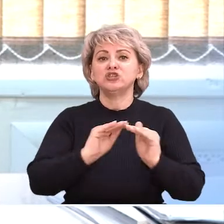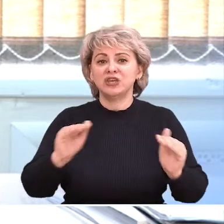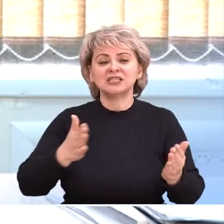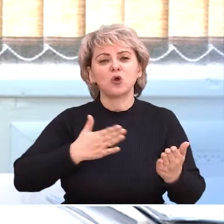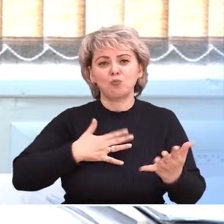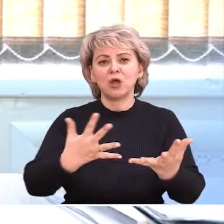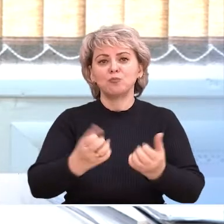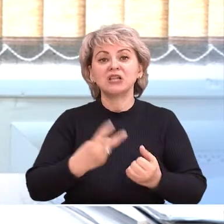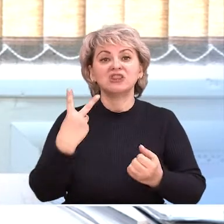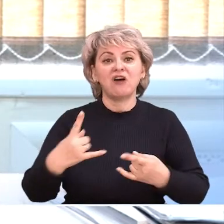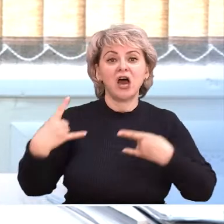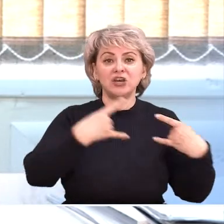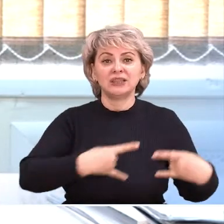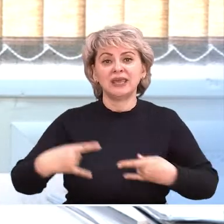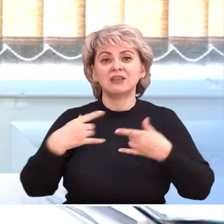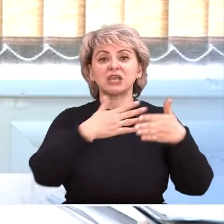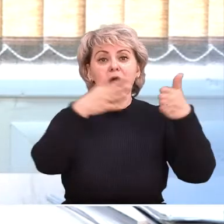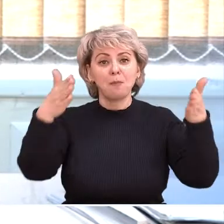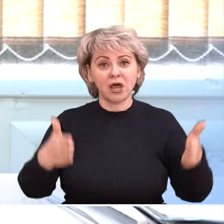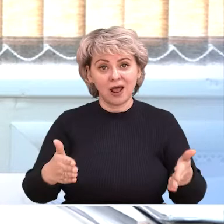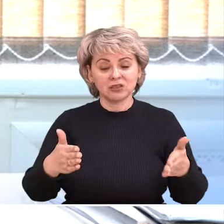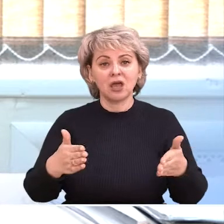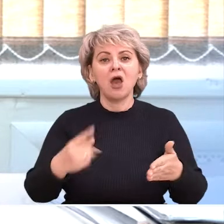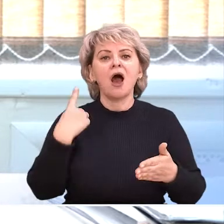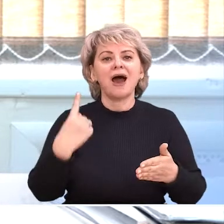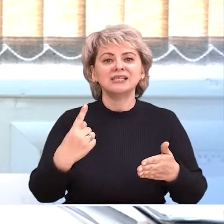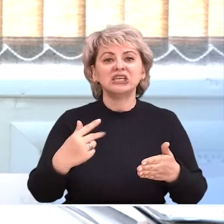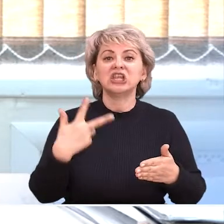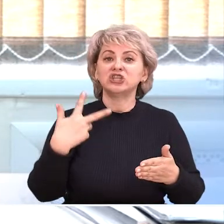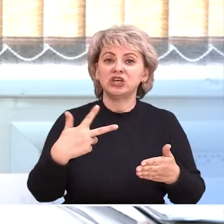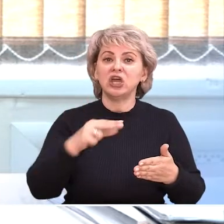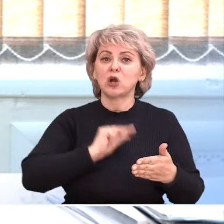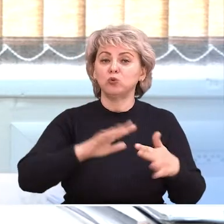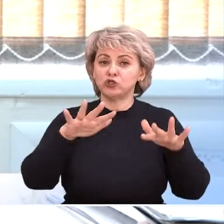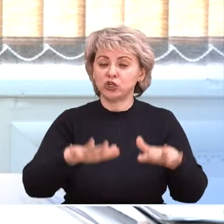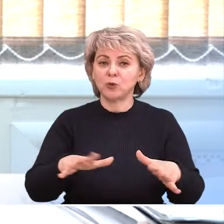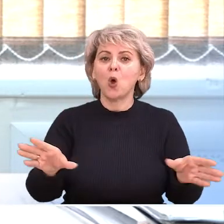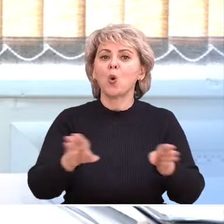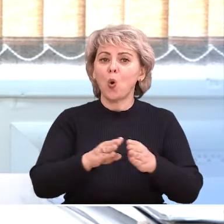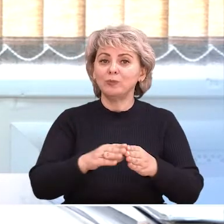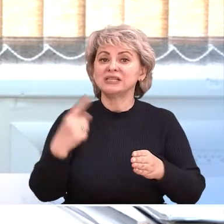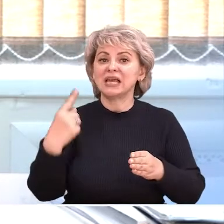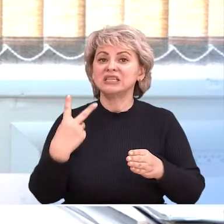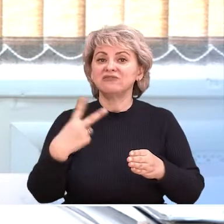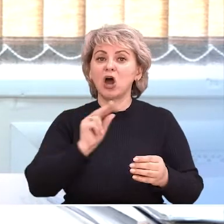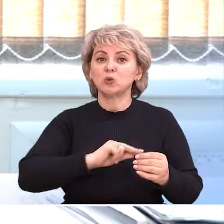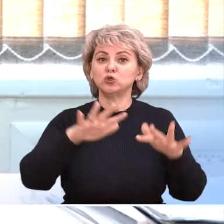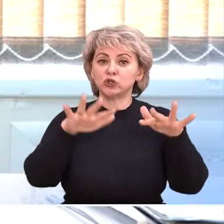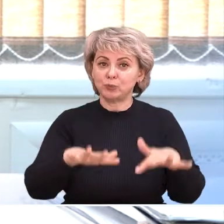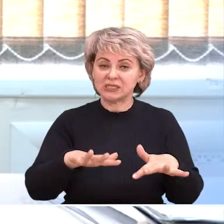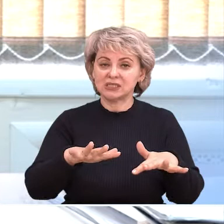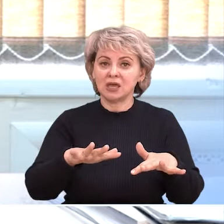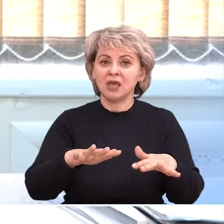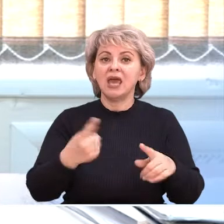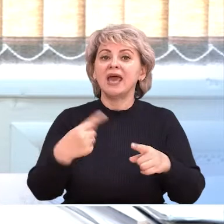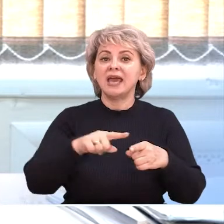детства мы получаем 2 рентгеновских аппарата. Один на 3 рабочих места комплекс, один на 2